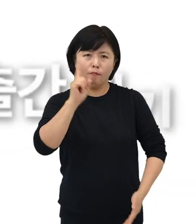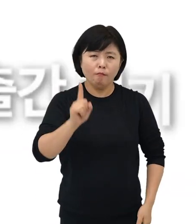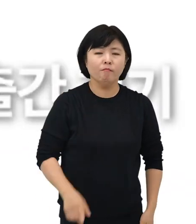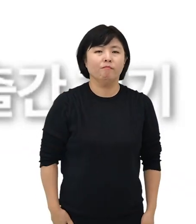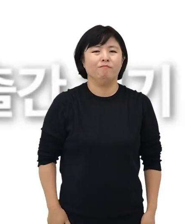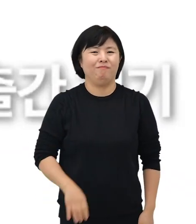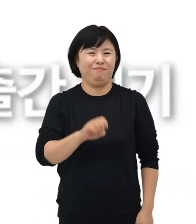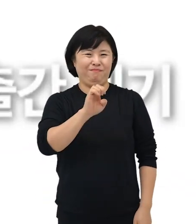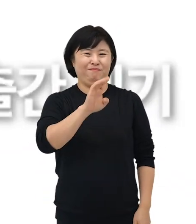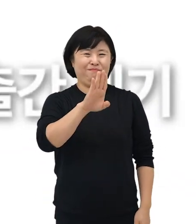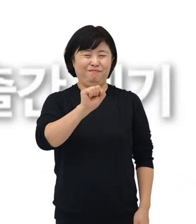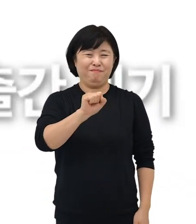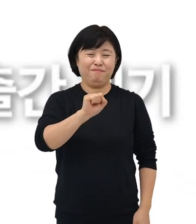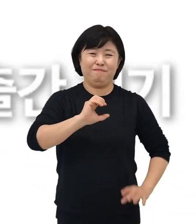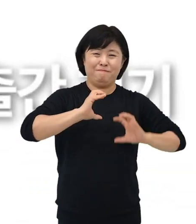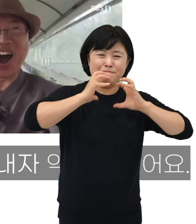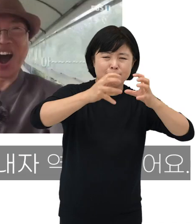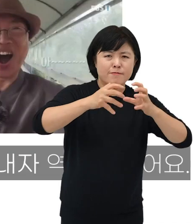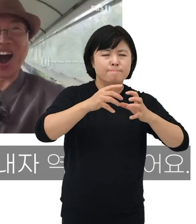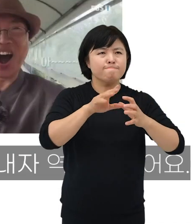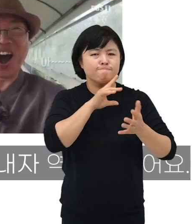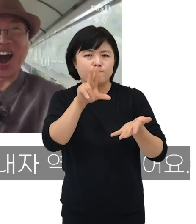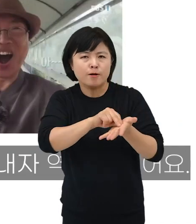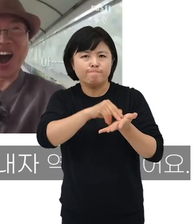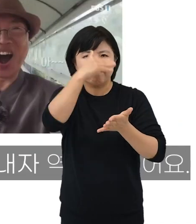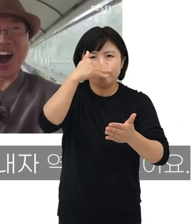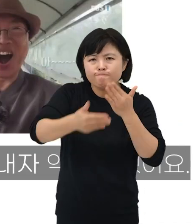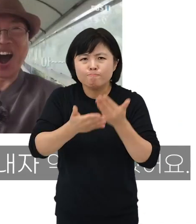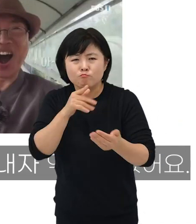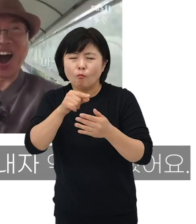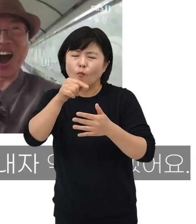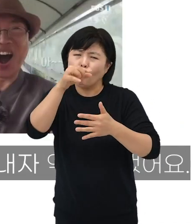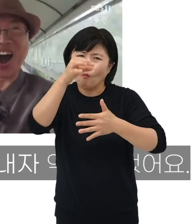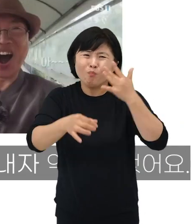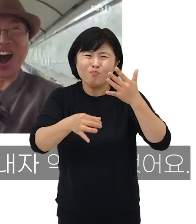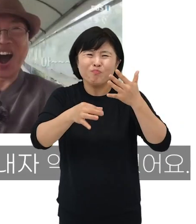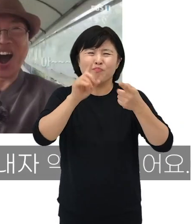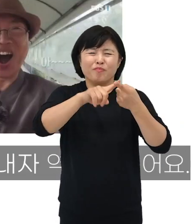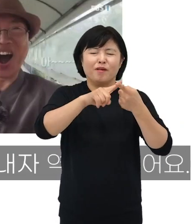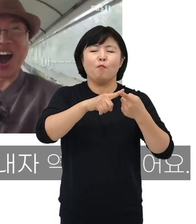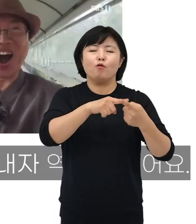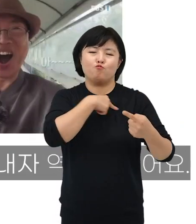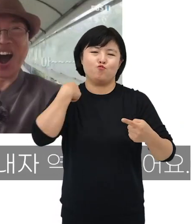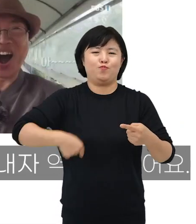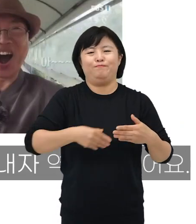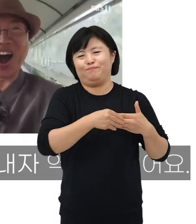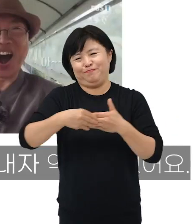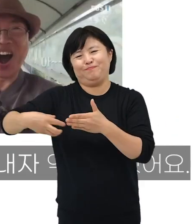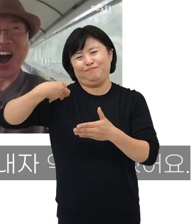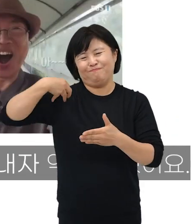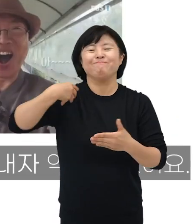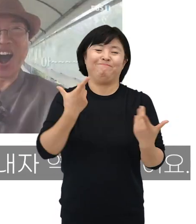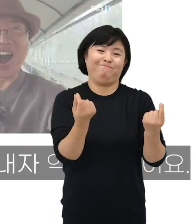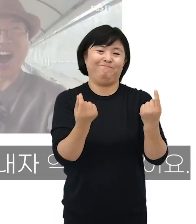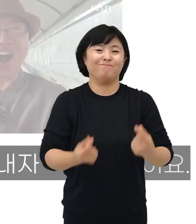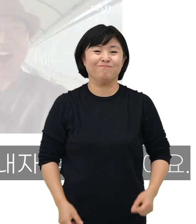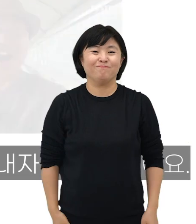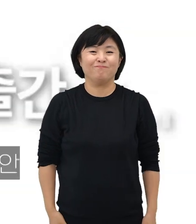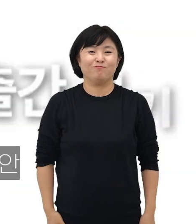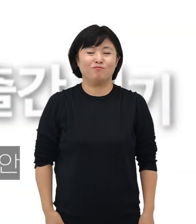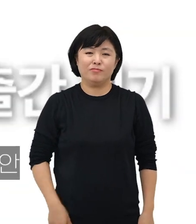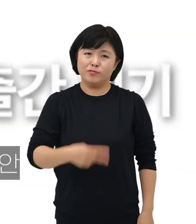어떤 계기로 이 책을 출간하게 됐는지. EBS 세계 테마기행이라는 프로에서 오랫동안 중국 안내자 역할을